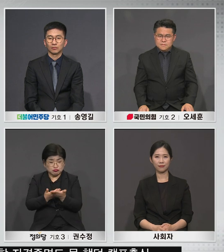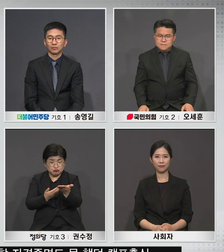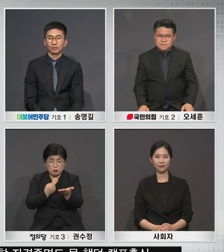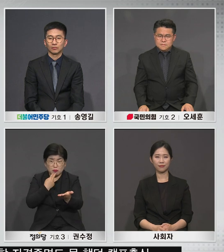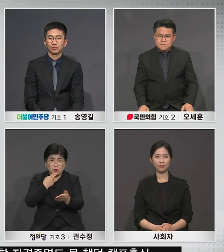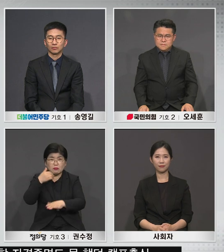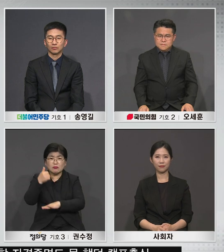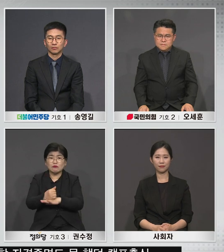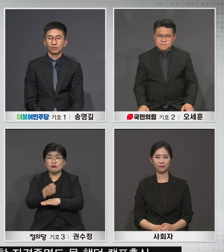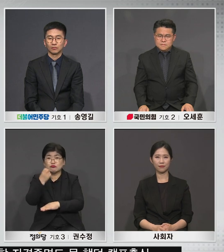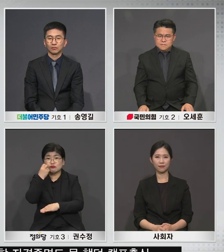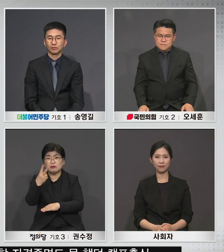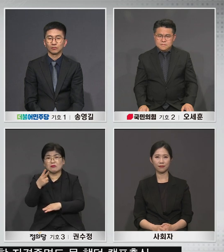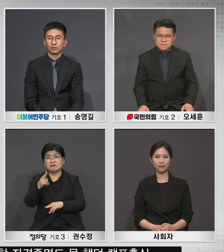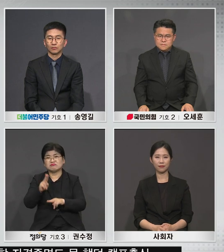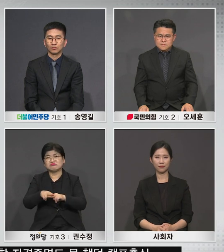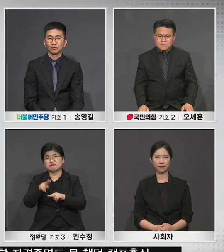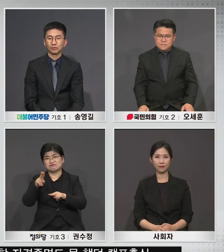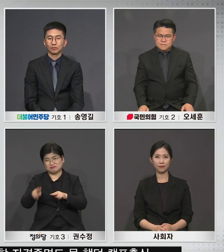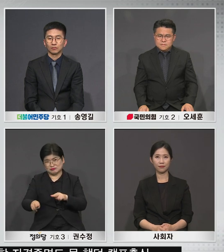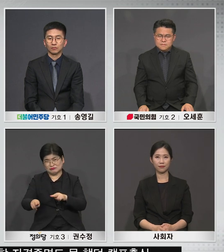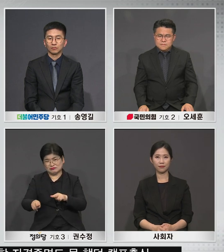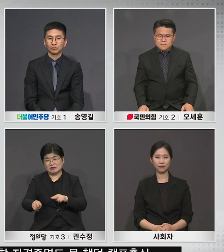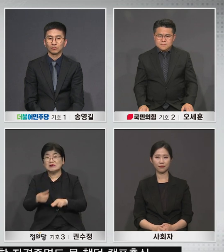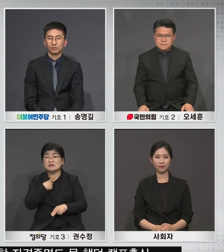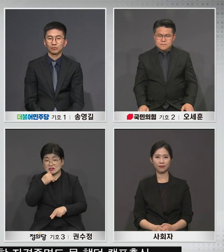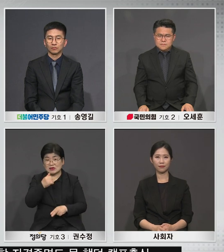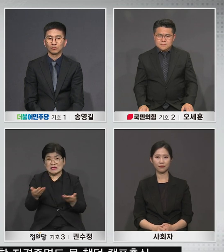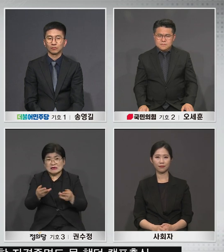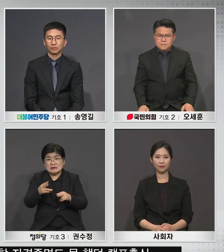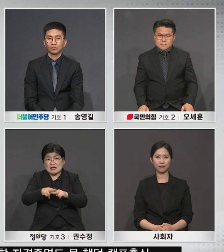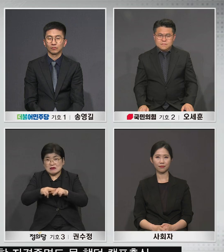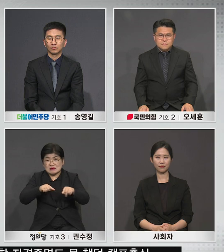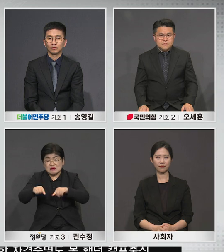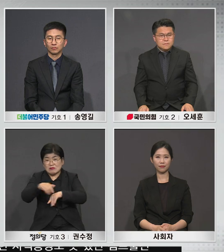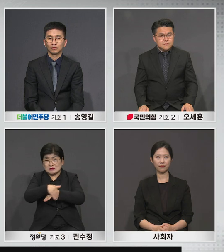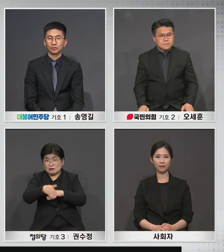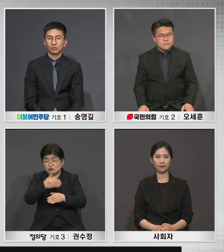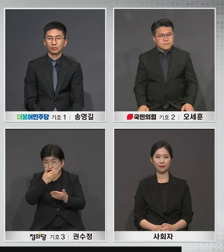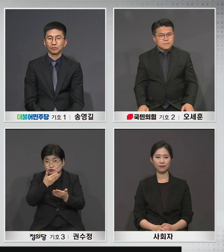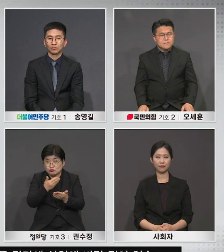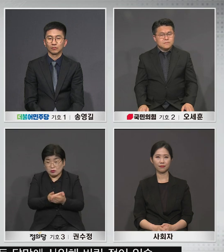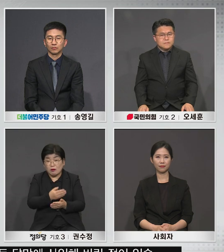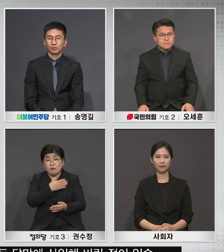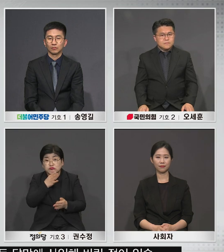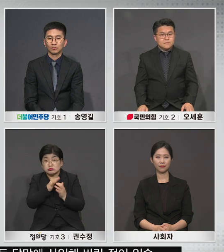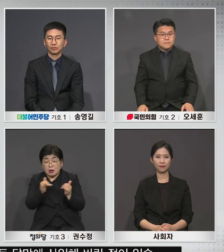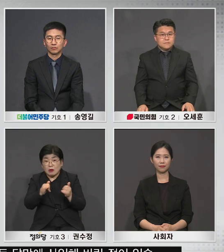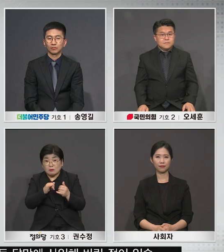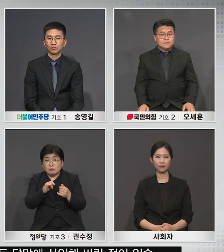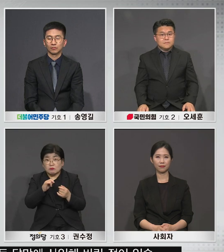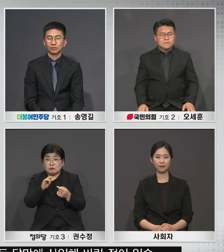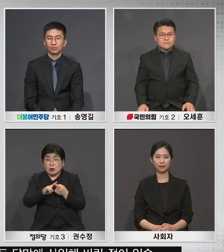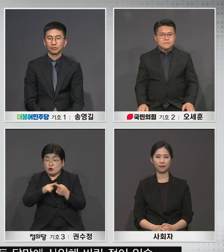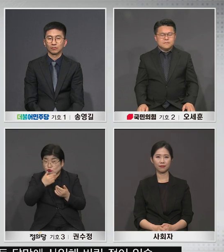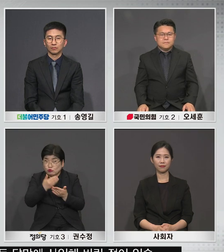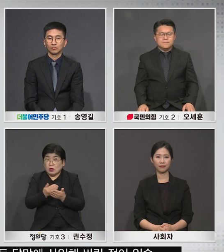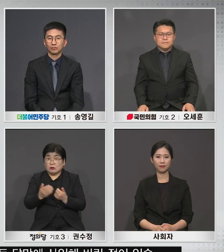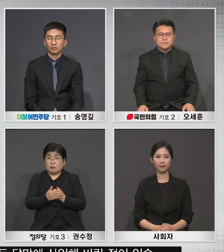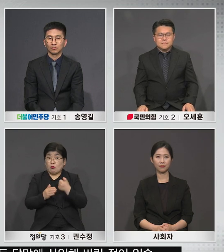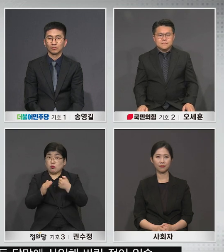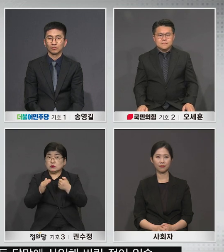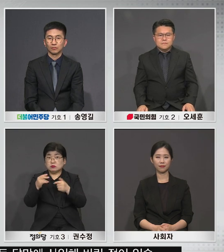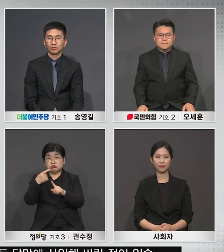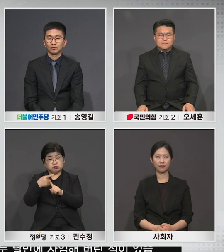만에 사임해버린 적이 있습니다. 이렇게 일자리 정책이 중요하다고 생각하고 중장년층의 일자리와 관련해서 50플러스 재단의 기능이